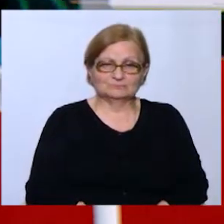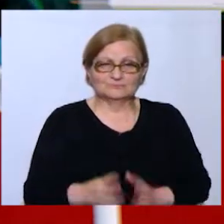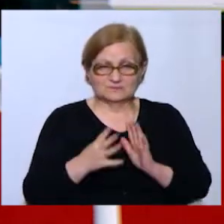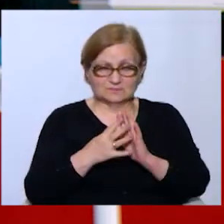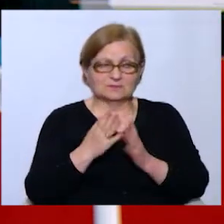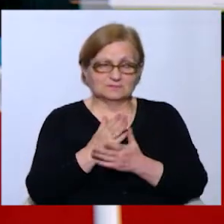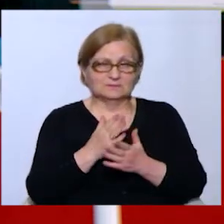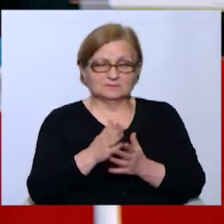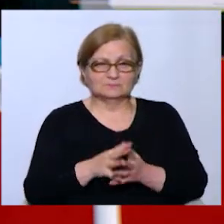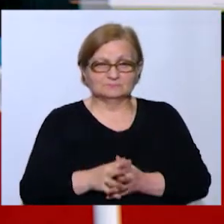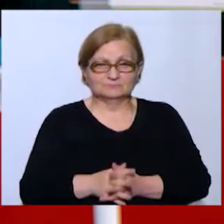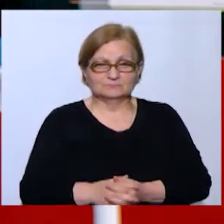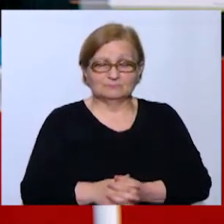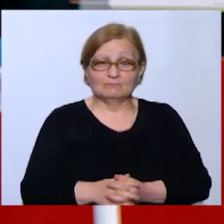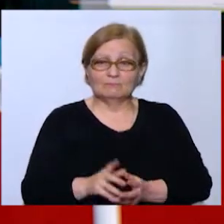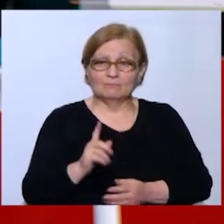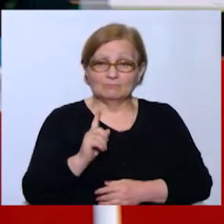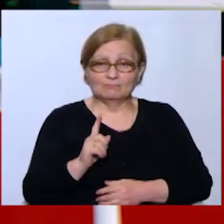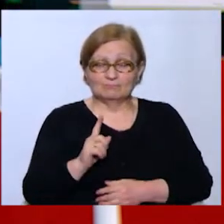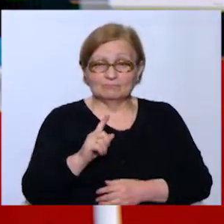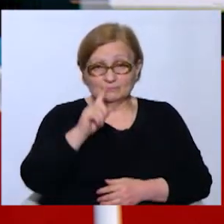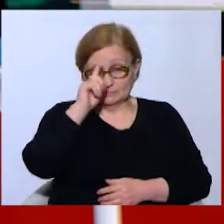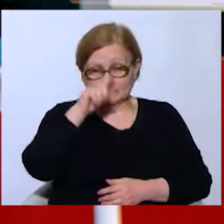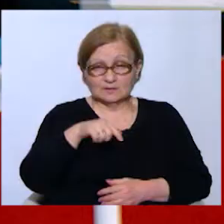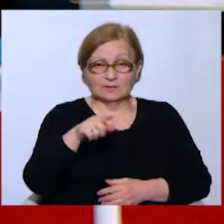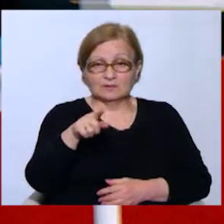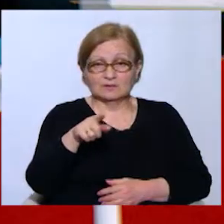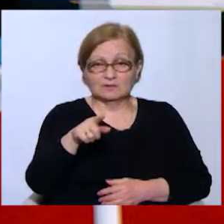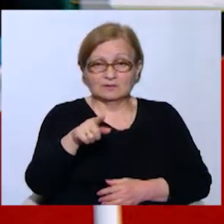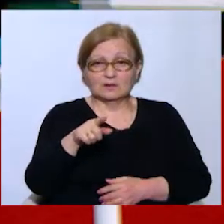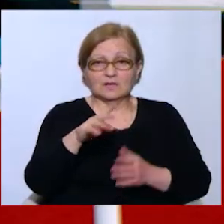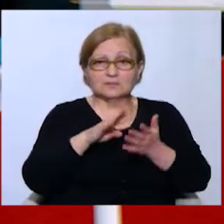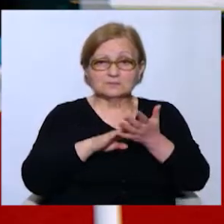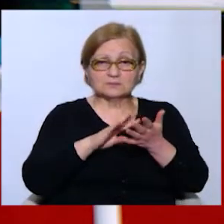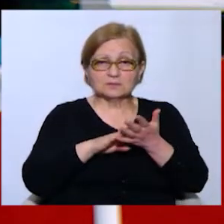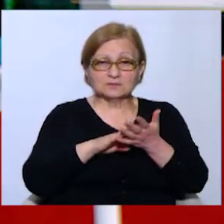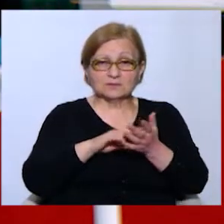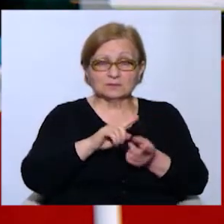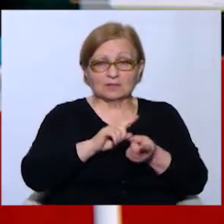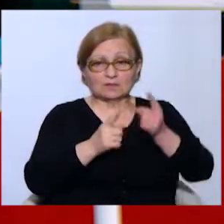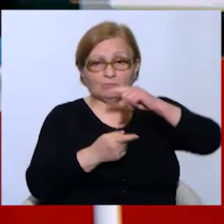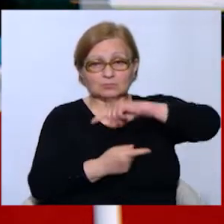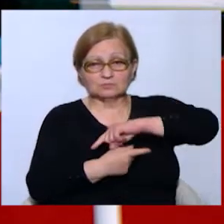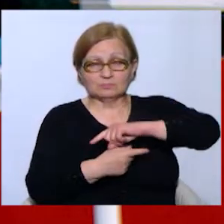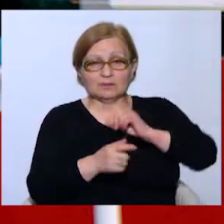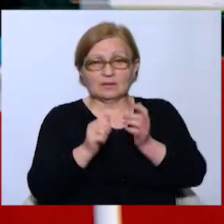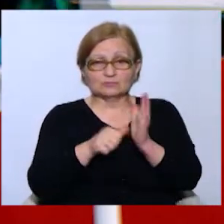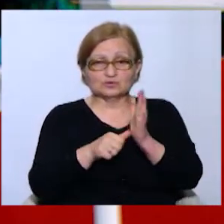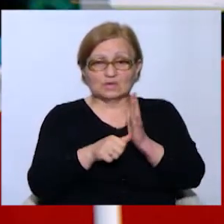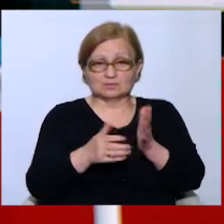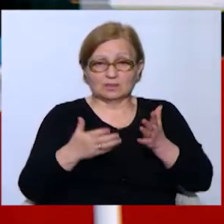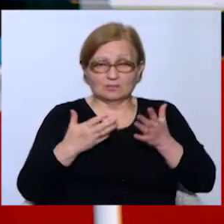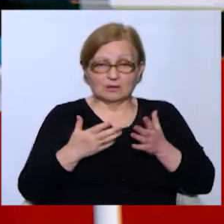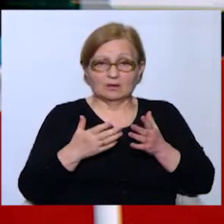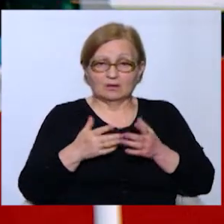9-იანიც. მაგრამ გახსოვთ ხო ეს 9-იანი ხან გადაყირავდებოდა და 6-იანი გახდებოდა, ხან